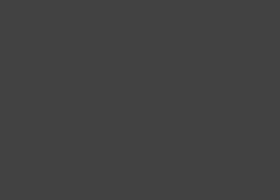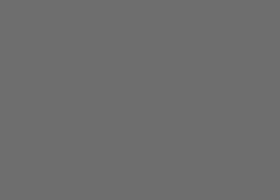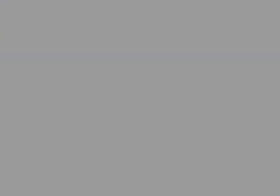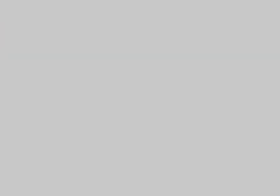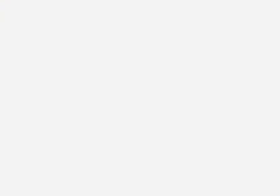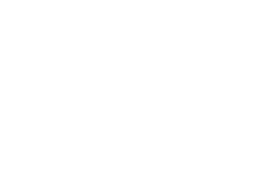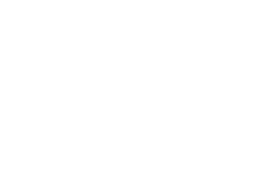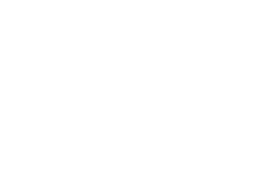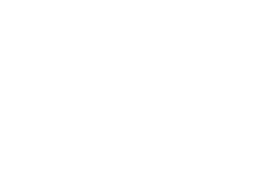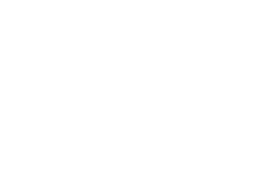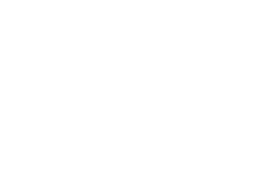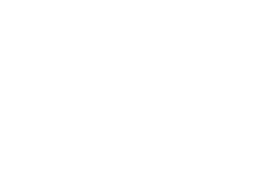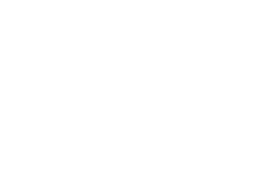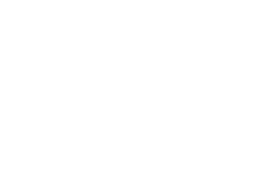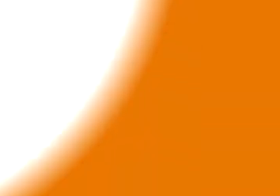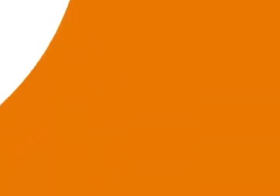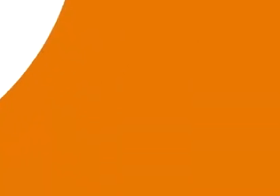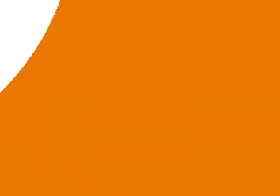dank